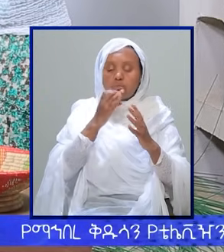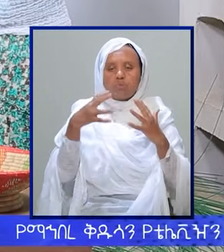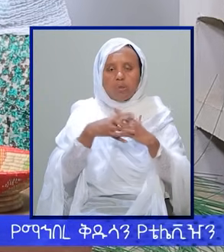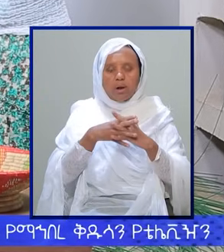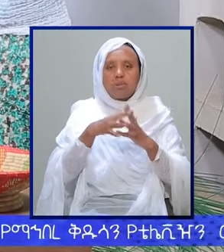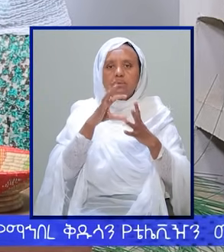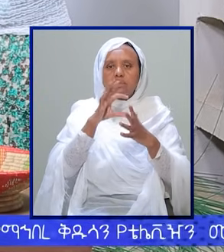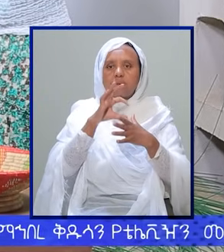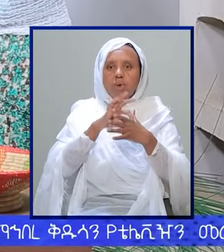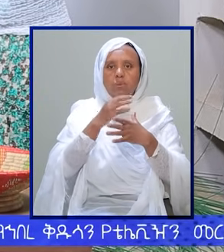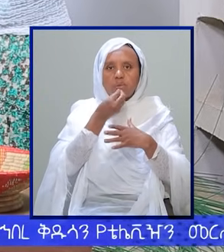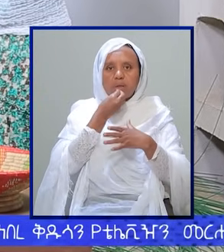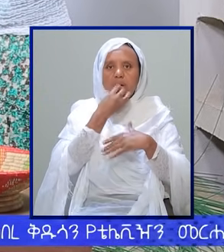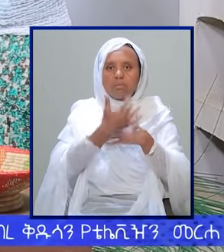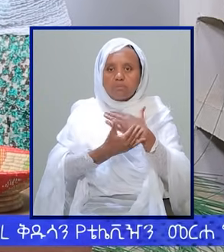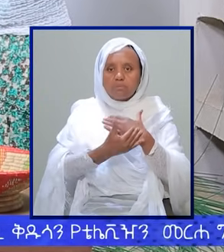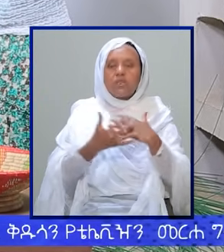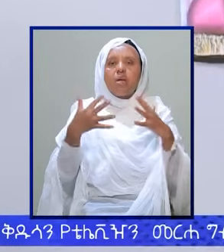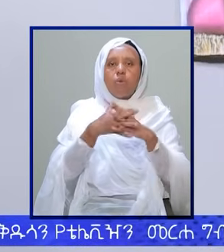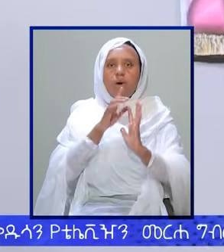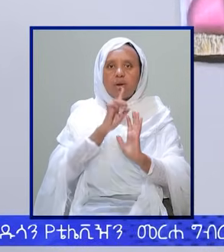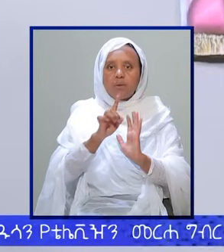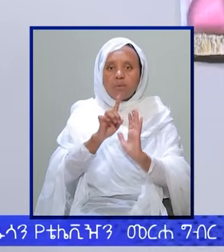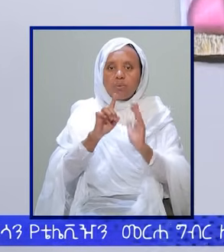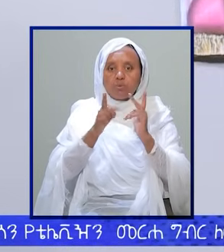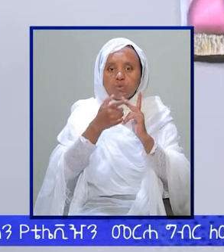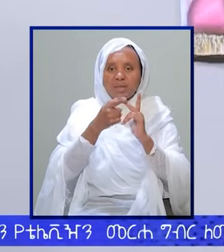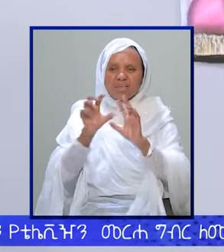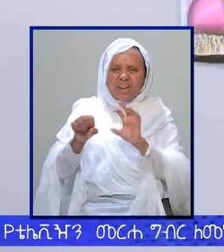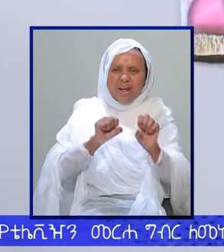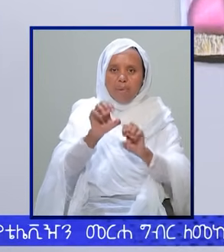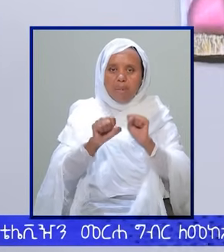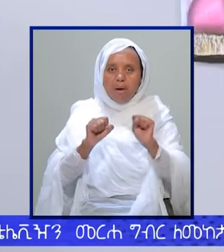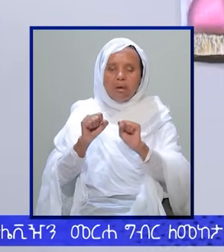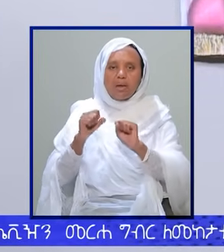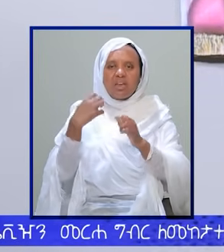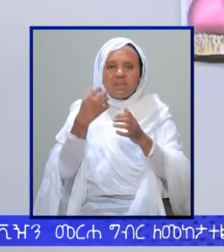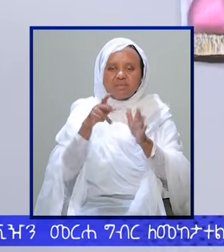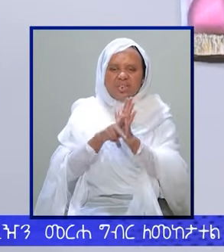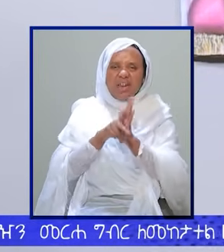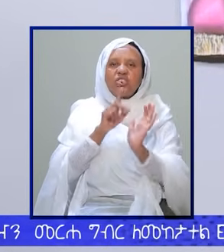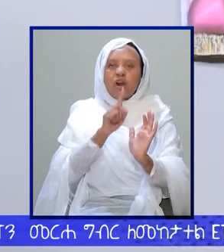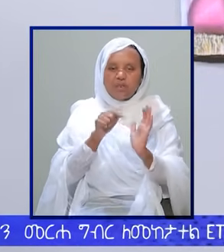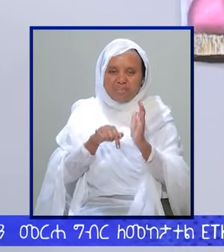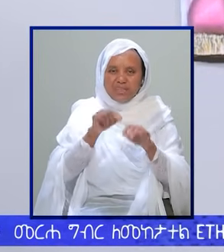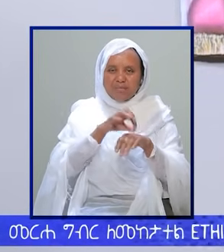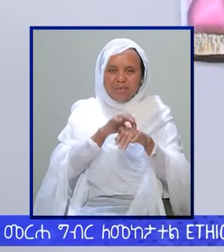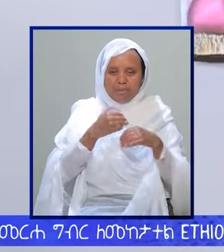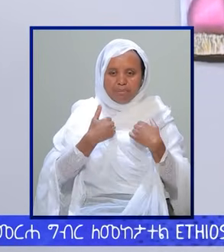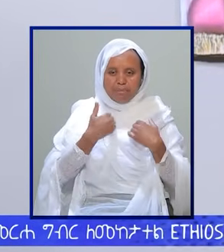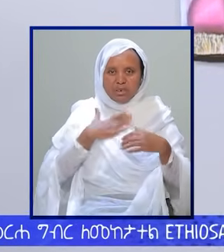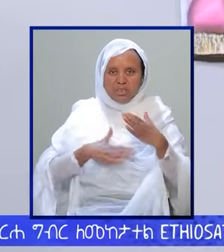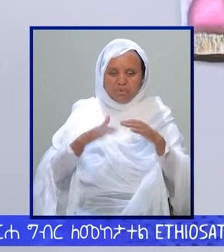ስንበላ ደሙን ስንጠጣ ስለሚዋሃደ ነው። ሶስተኛ ስንቀማማ እንዳንጨራረስ ነው። በዚህ ምድር ላይ በእጃችን